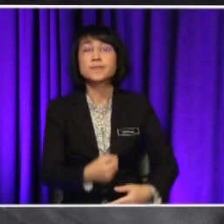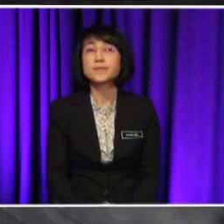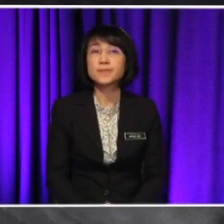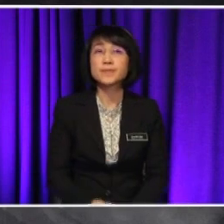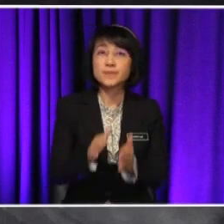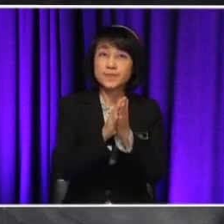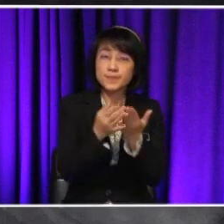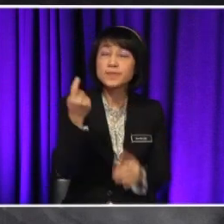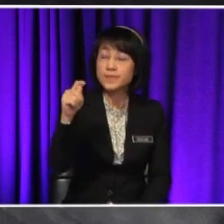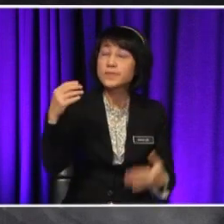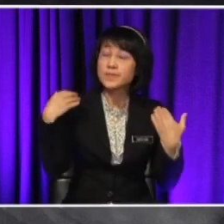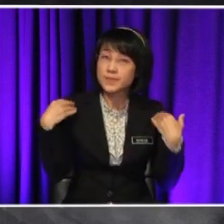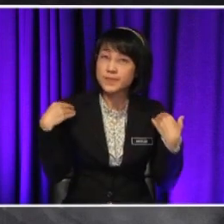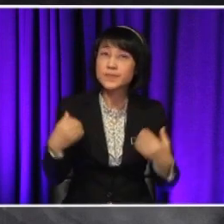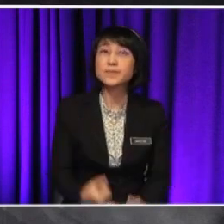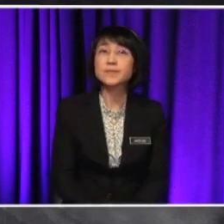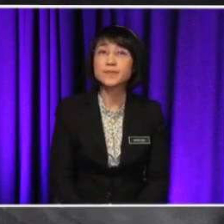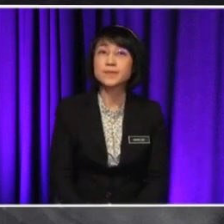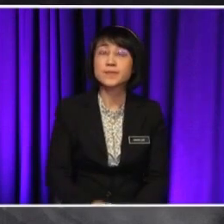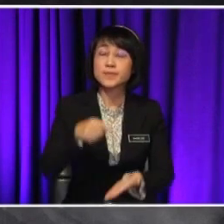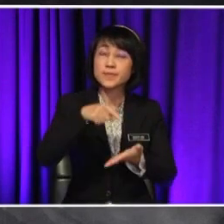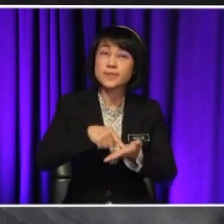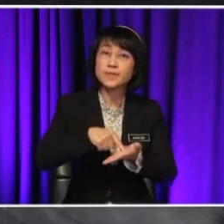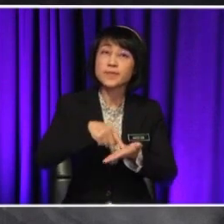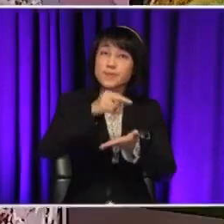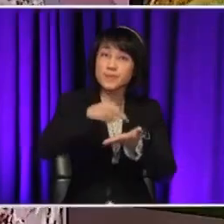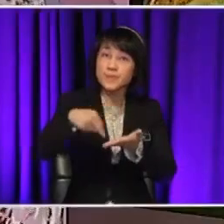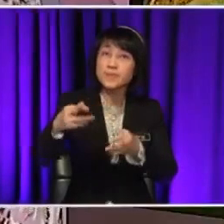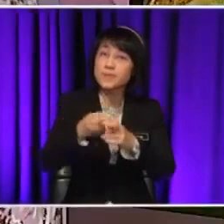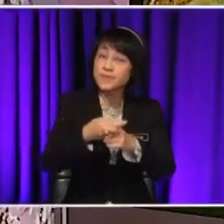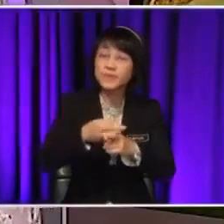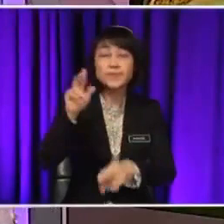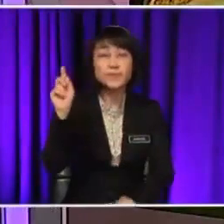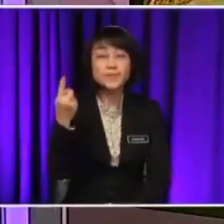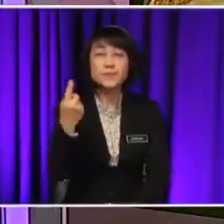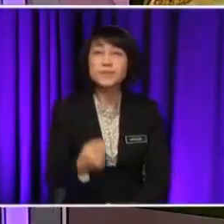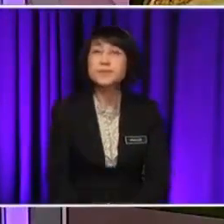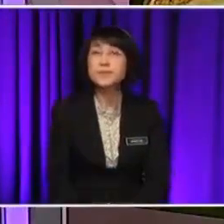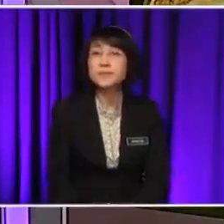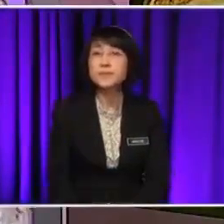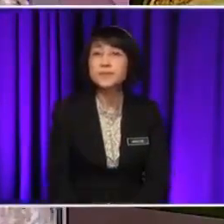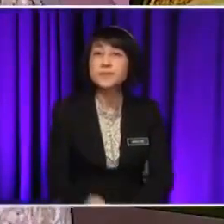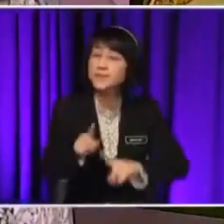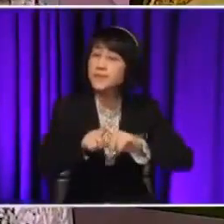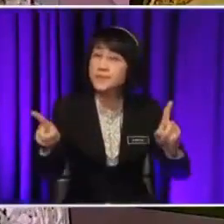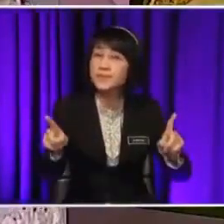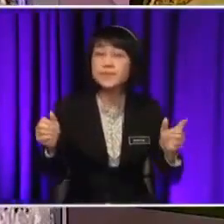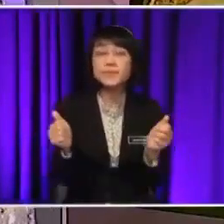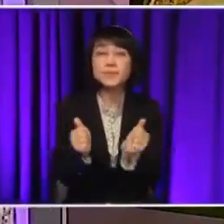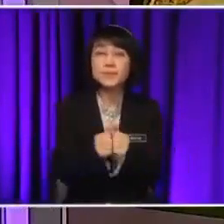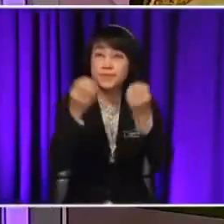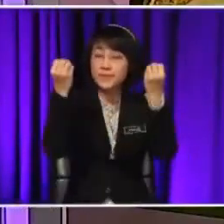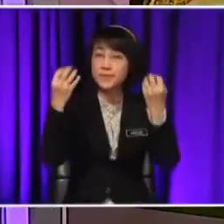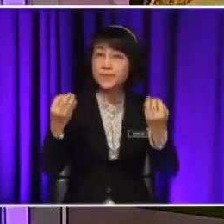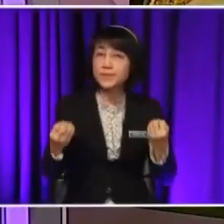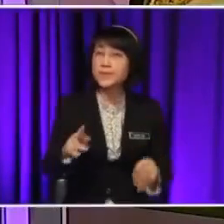teks lebih lengkaplah. Okey, di sini adalah nota ringkas saja yang cikgu sediakan untuk hari ini. Okey, berbeza pula dengan perhiasan diraja.